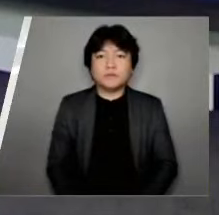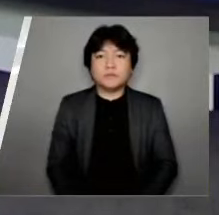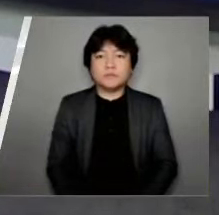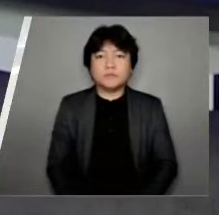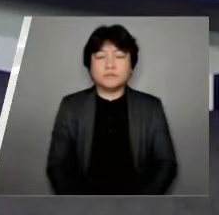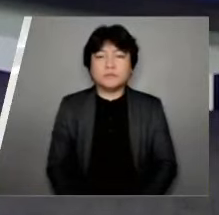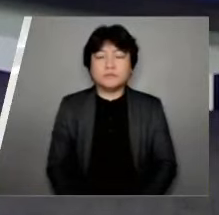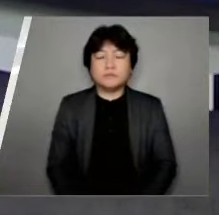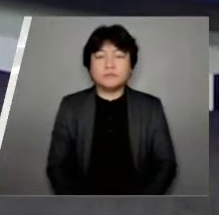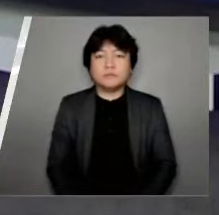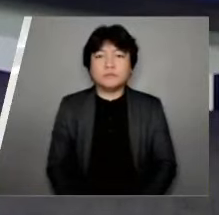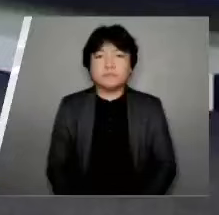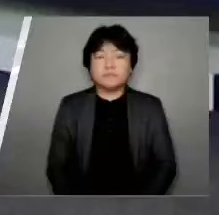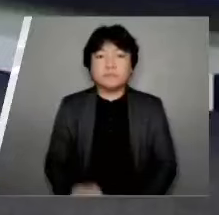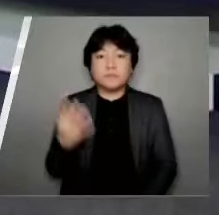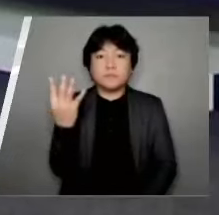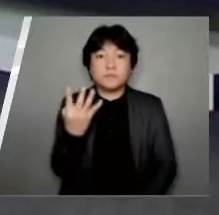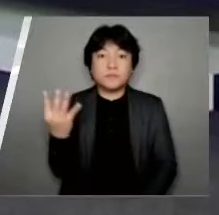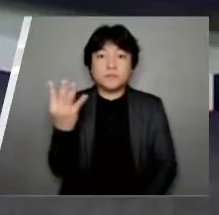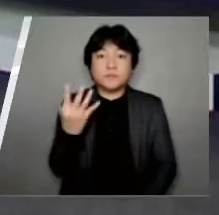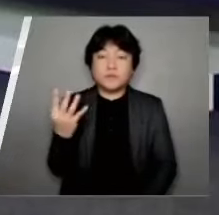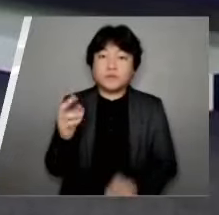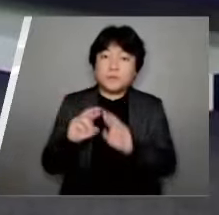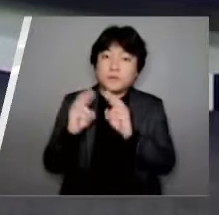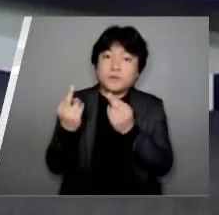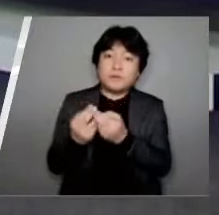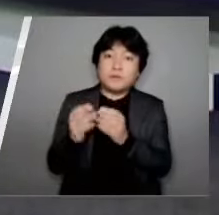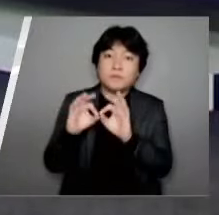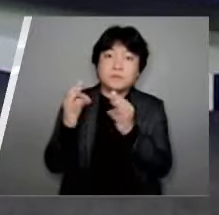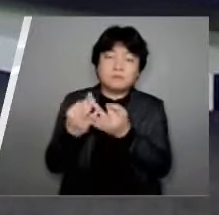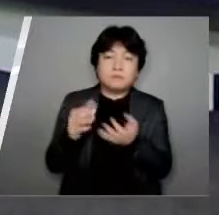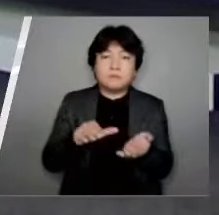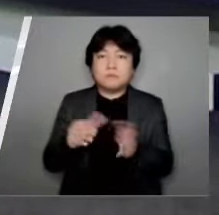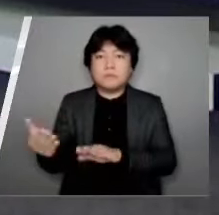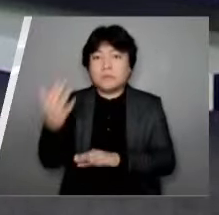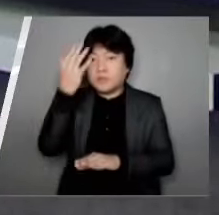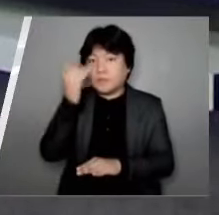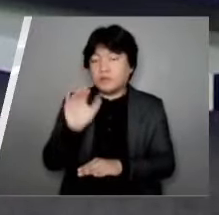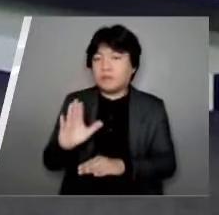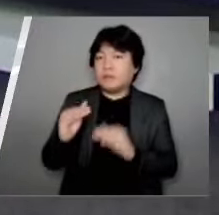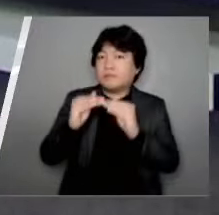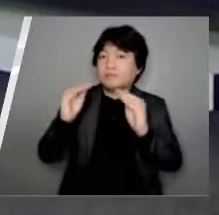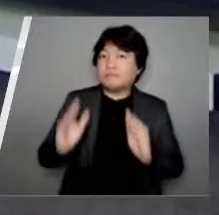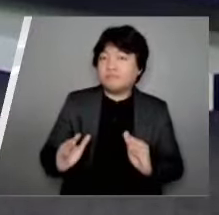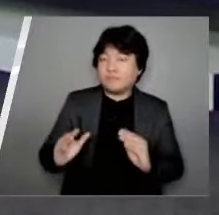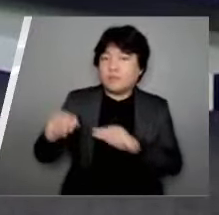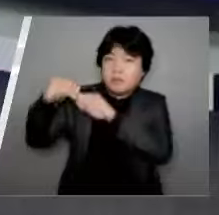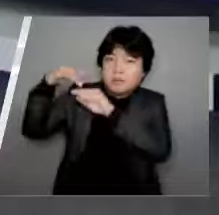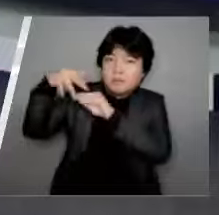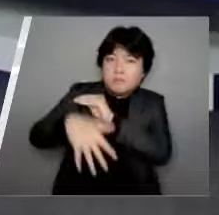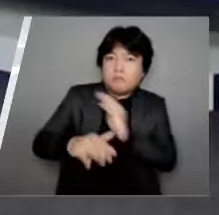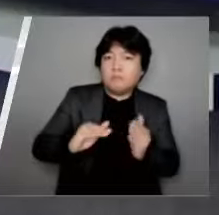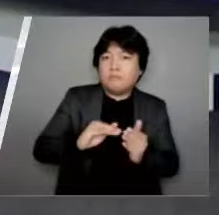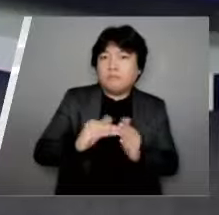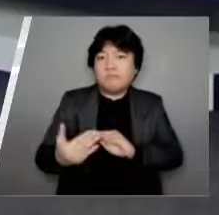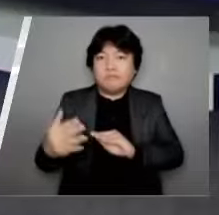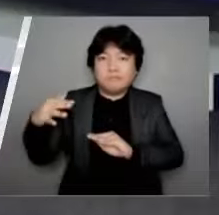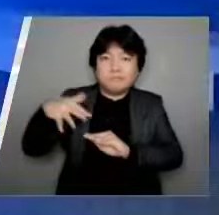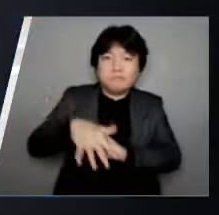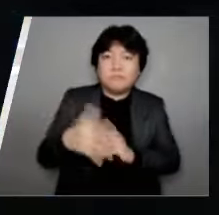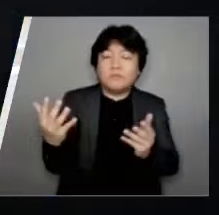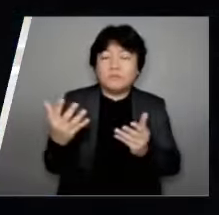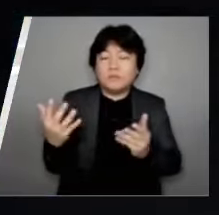Apat na magkakaanak ang patay matapos matabunan ng landslide ng kanilang bahay sa Barangay Subic Ilaya, Agoncillo, Batangas.